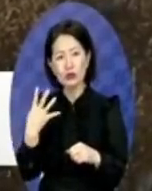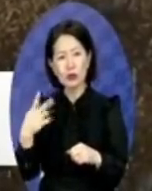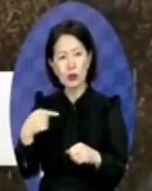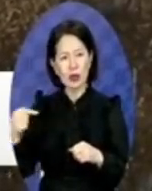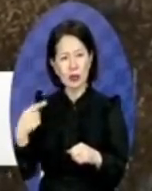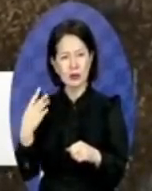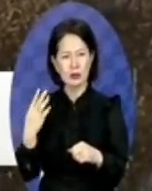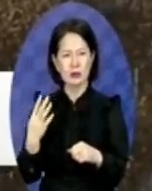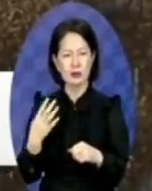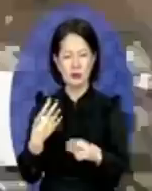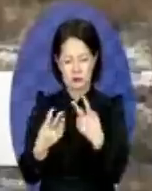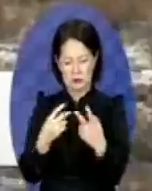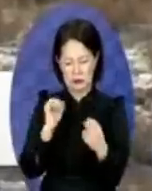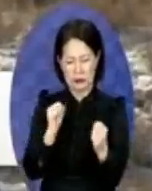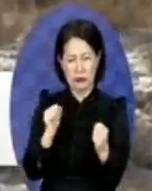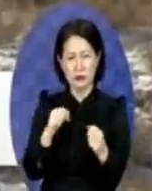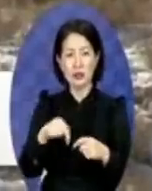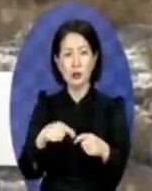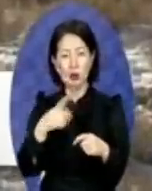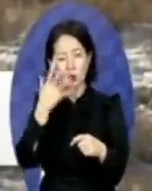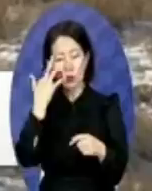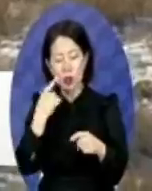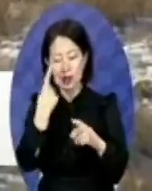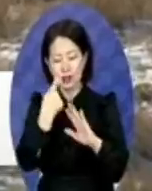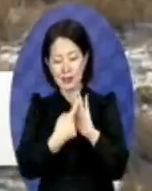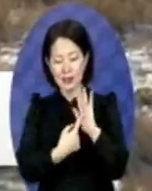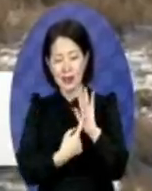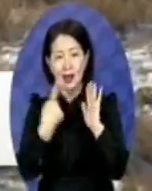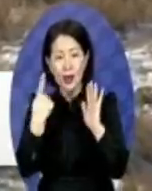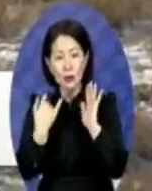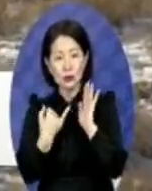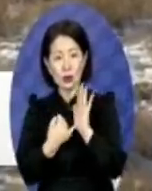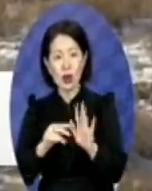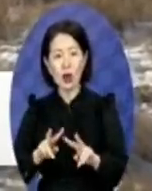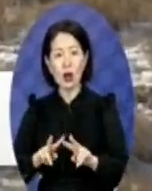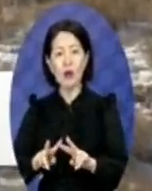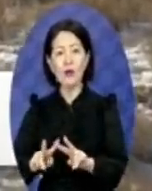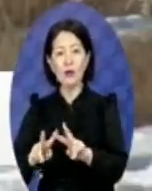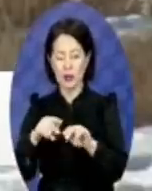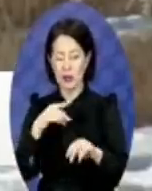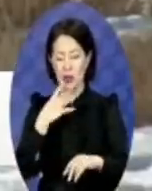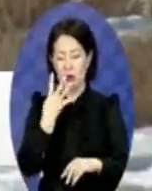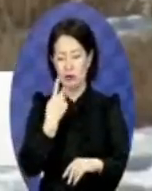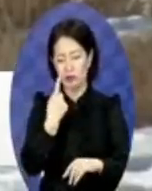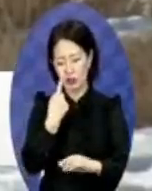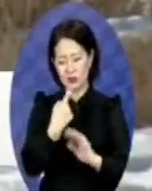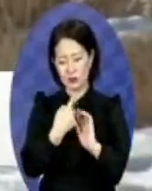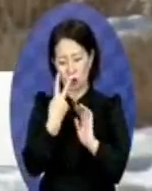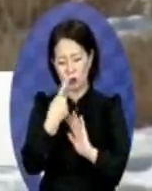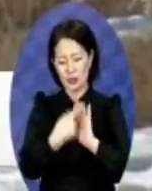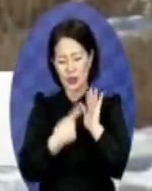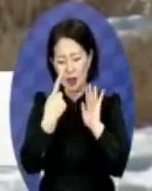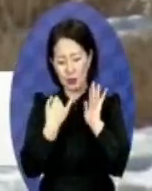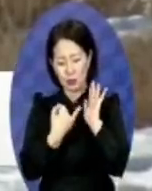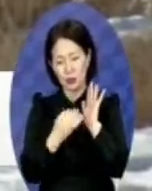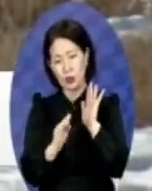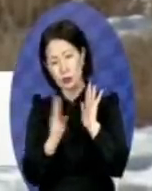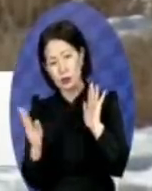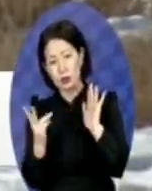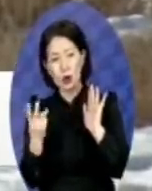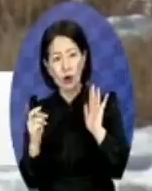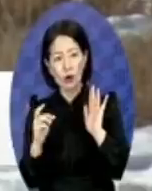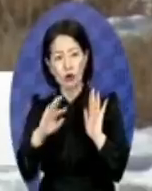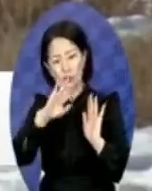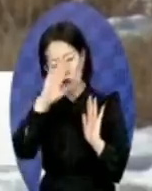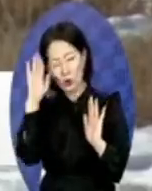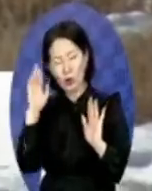байдал энэ сарын 16-ны хүртэл хэвээр үргэлжлэнэ гэж байлаа. Харин 16-наас 20-ны өдрүүдэд хүйтэн ирж суларч 20-оос харьцангуй дулаан